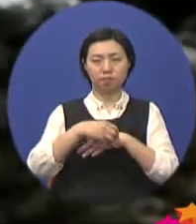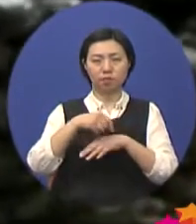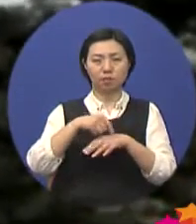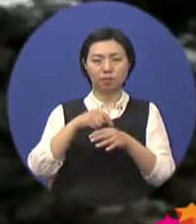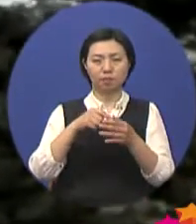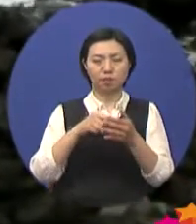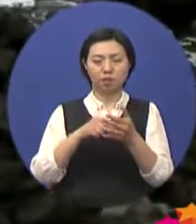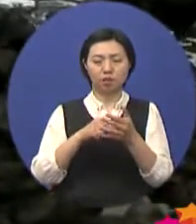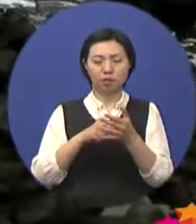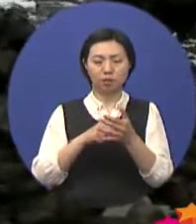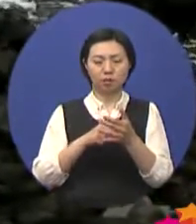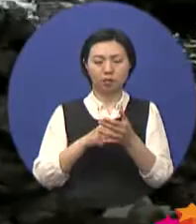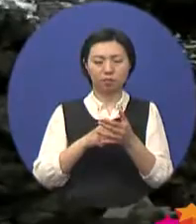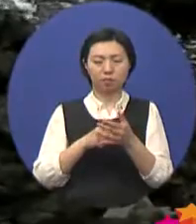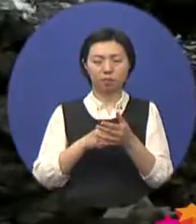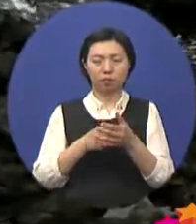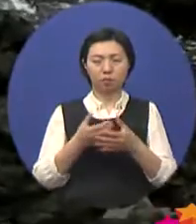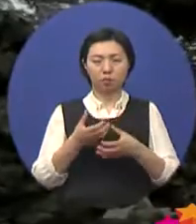아쉬운